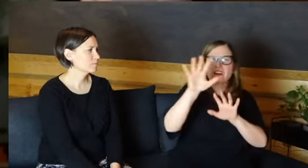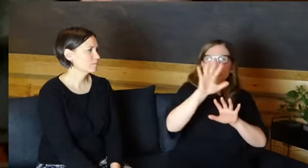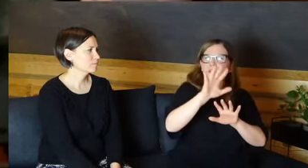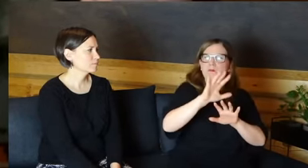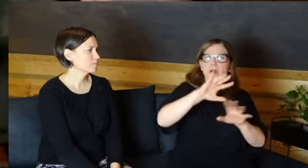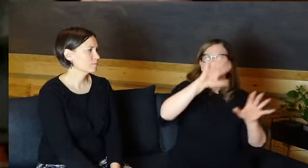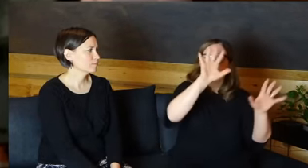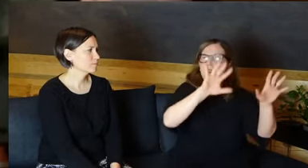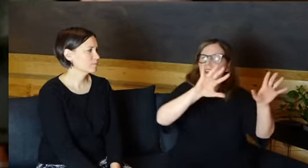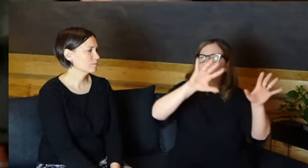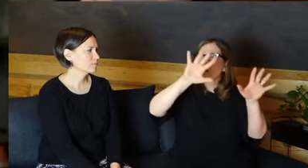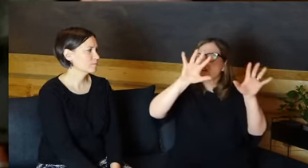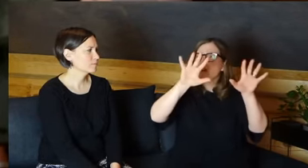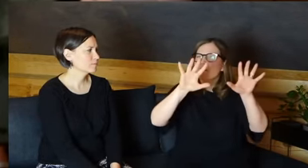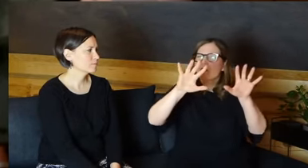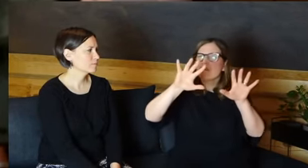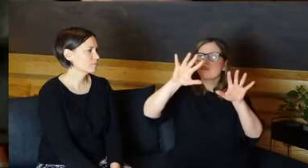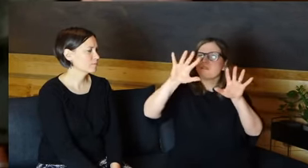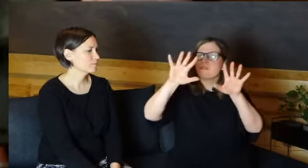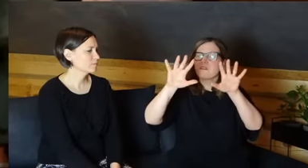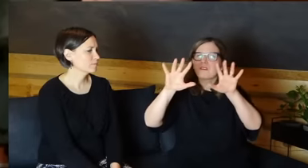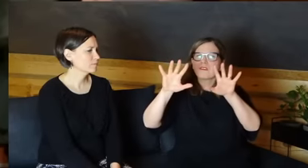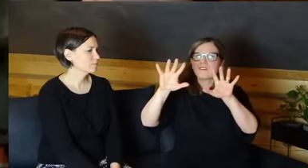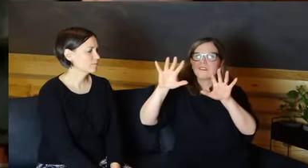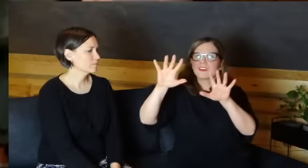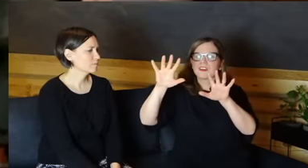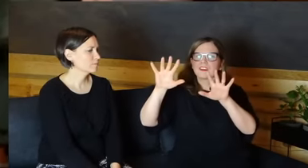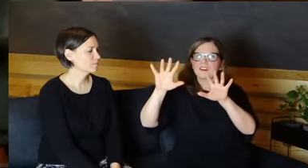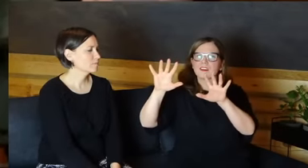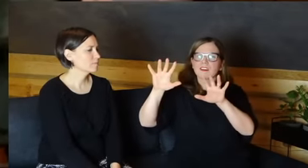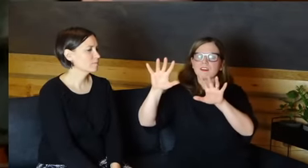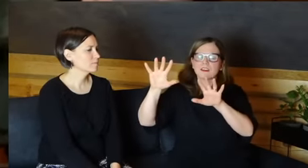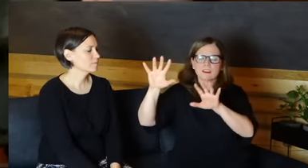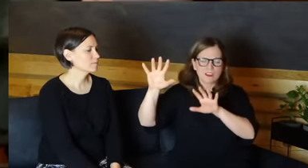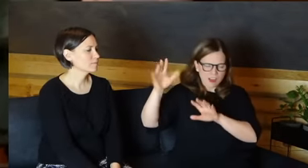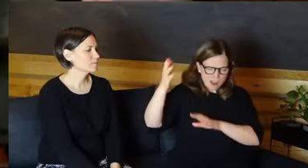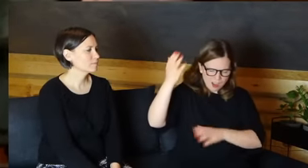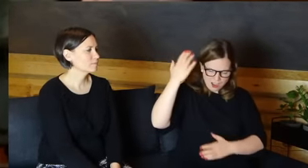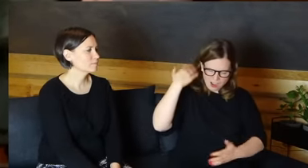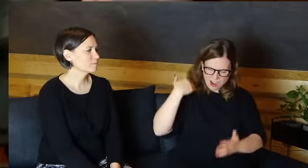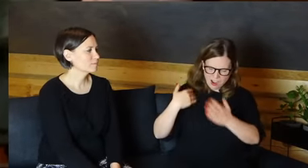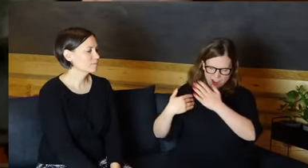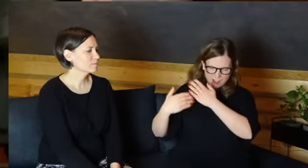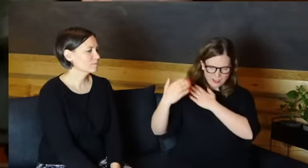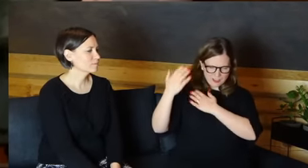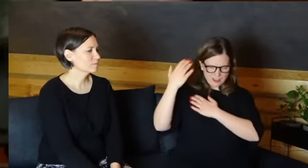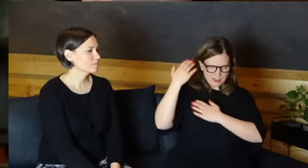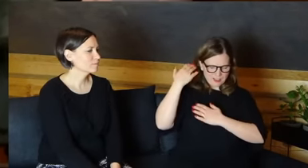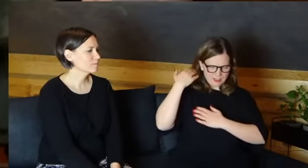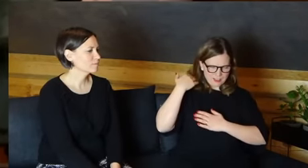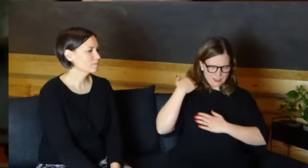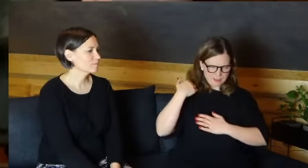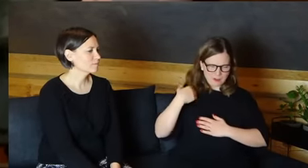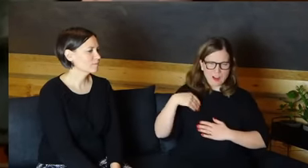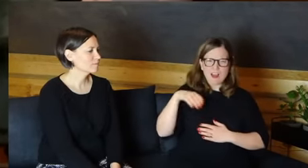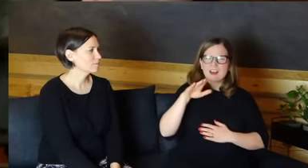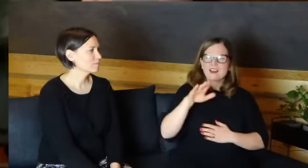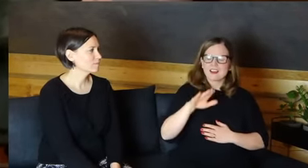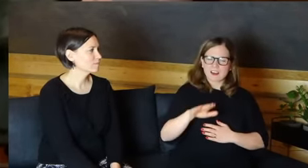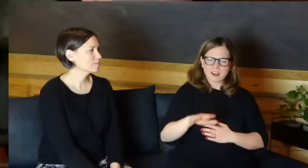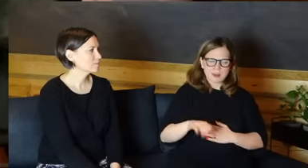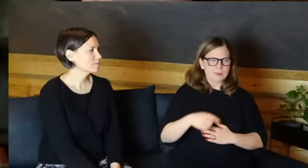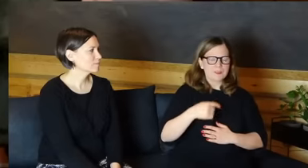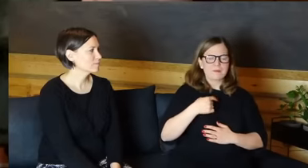pilvinen. Kuin kauan sitten taaskin lapsen mielin